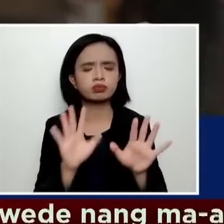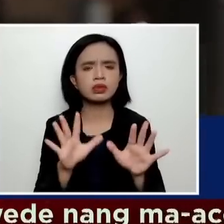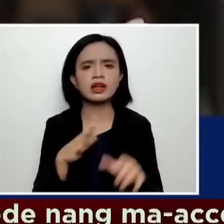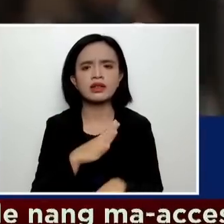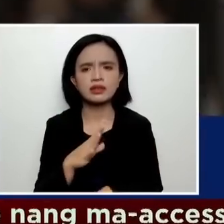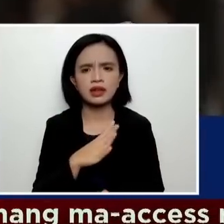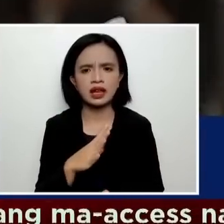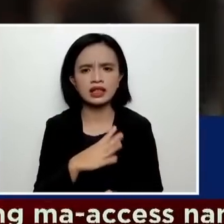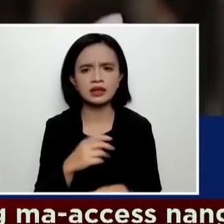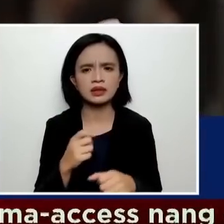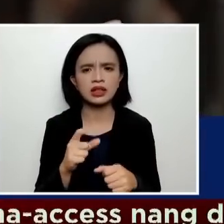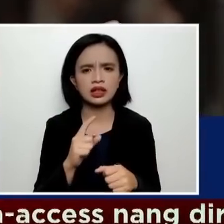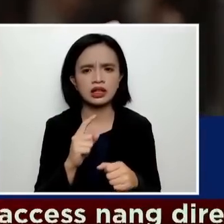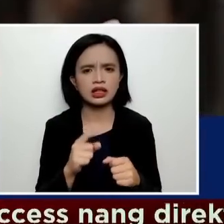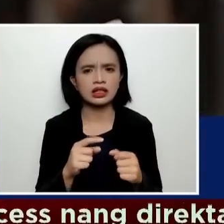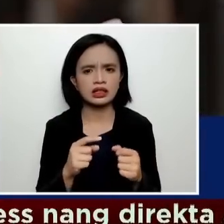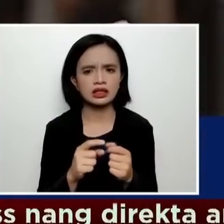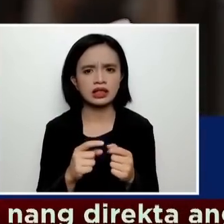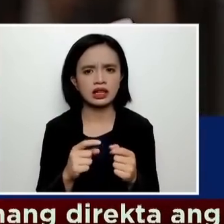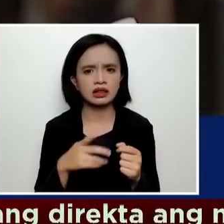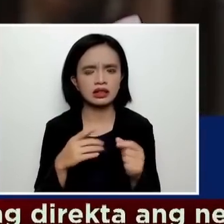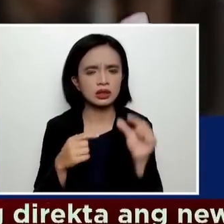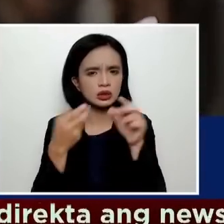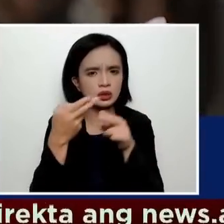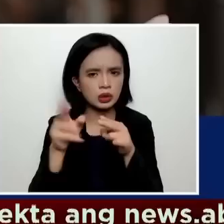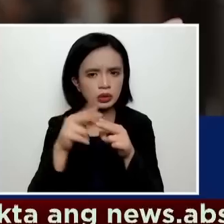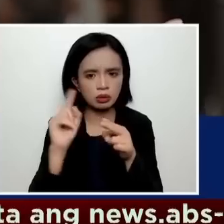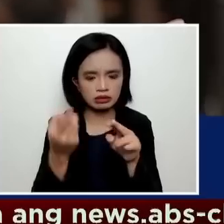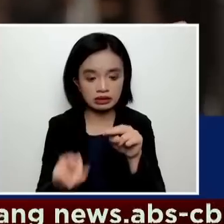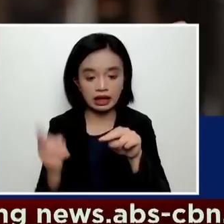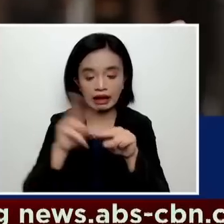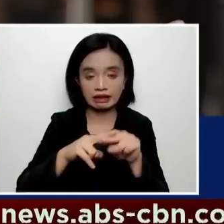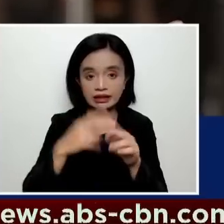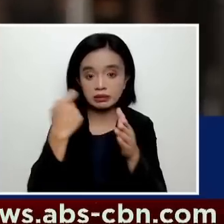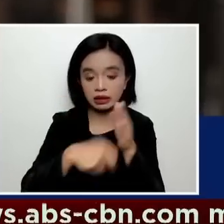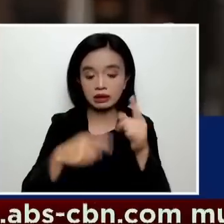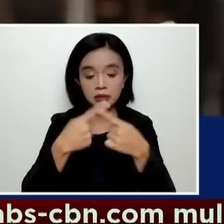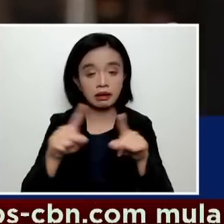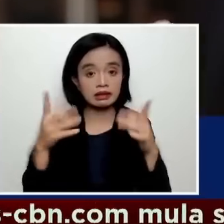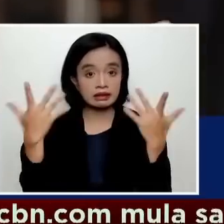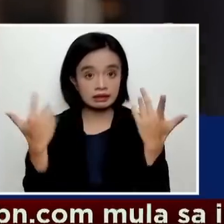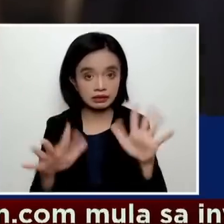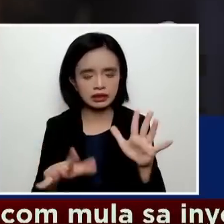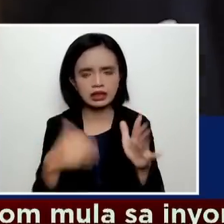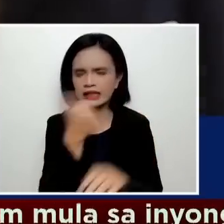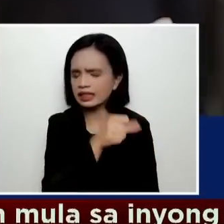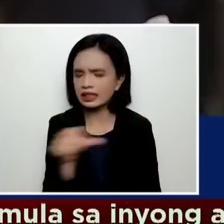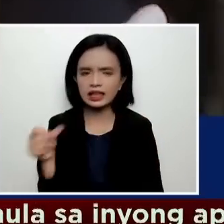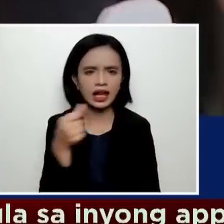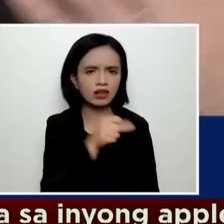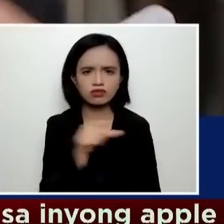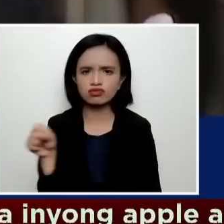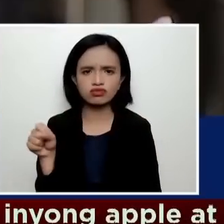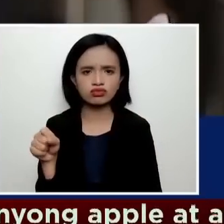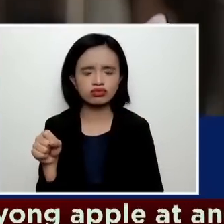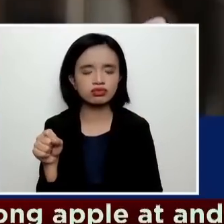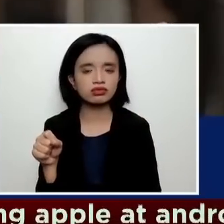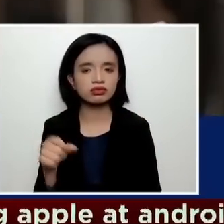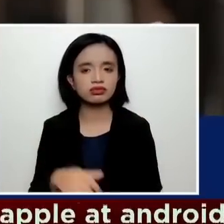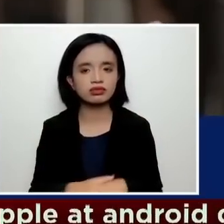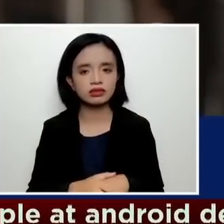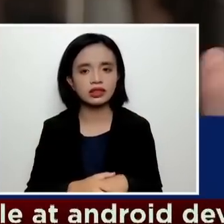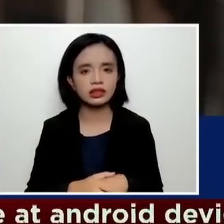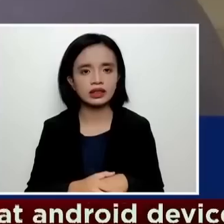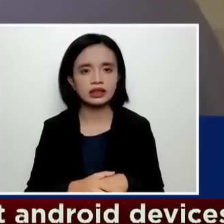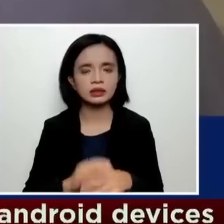na mararamdaman mo tataas ang presyo. Pero pagkatapos nun, like anything in life,